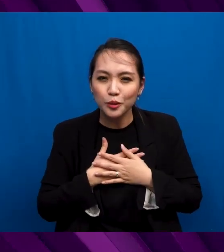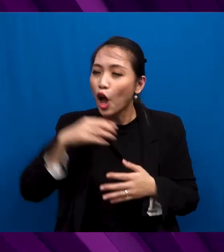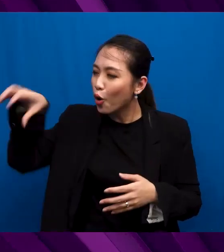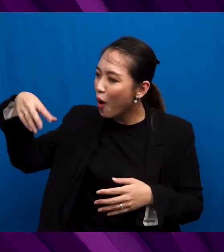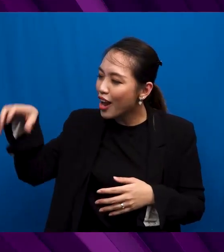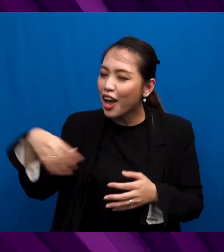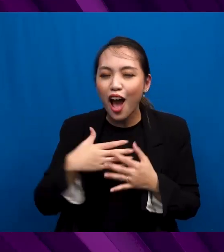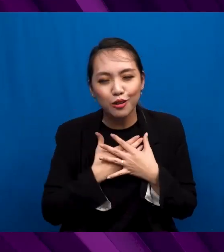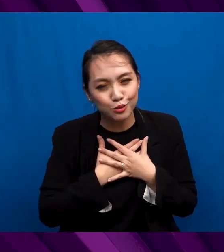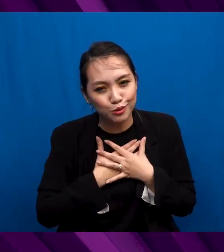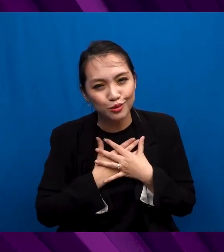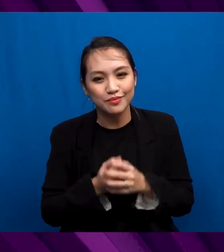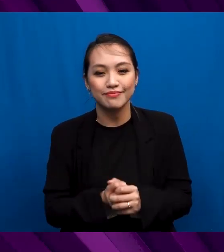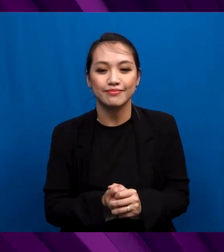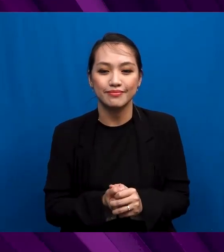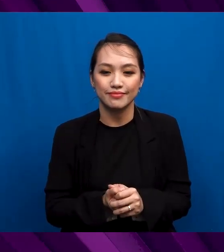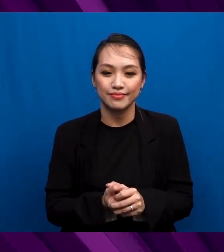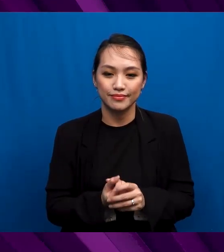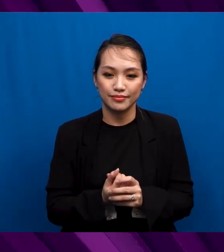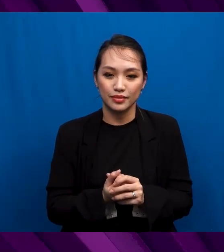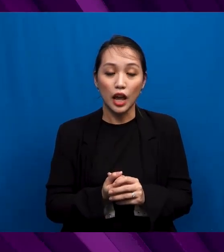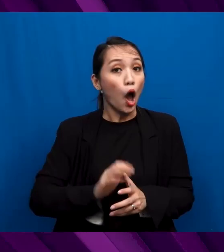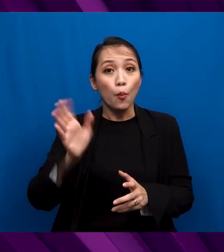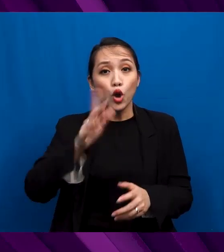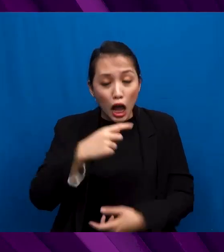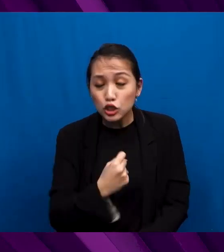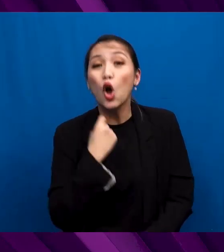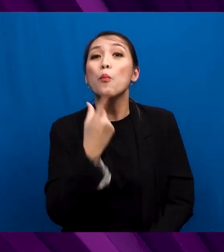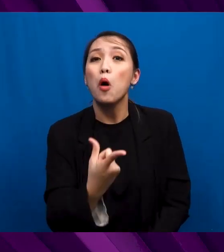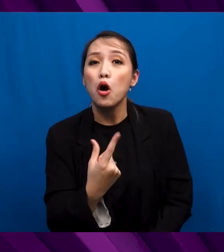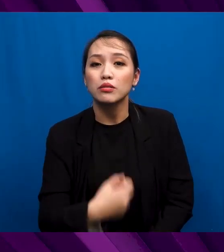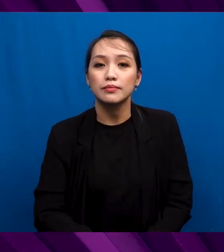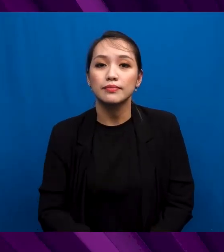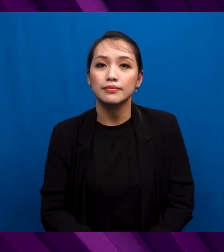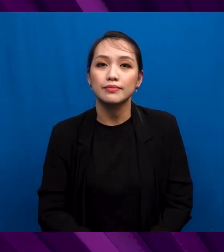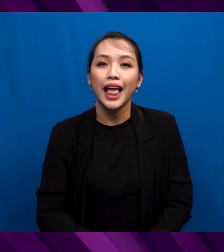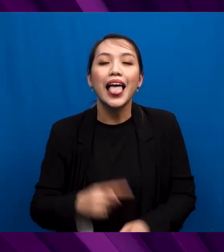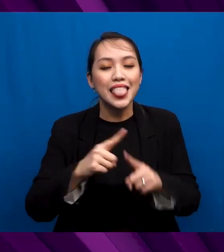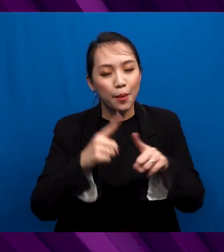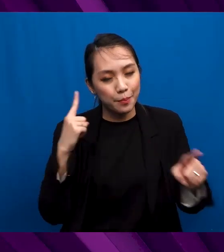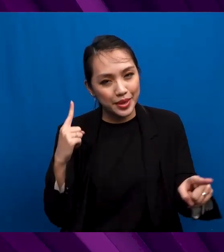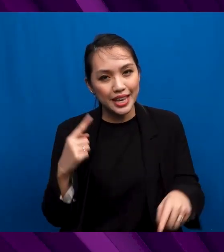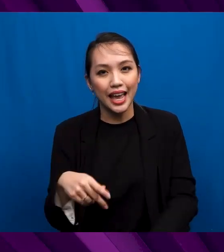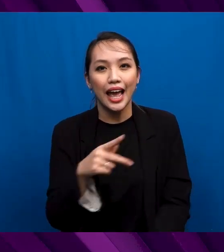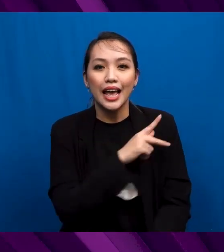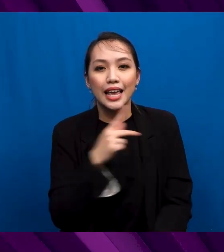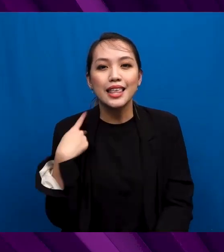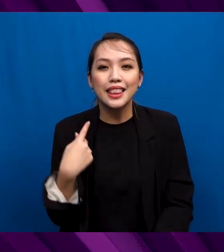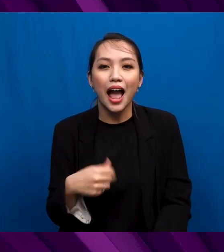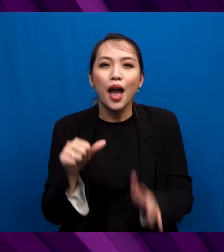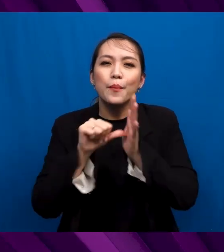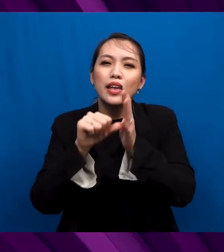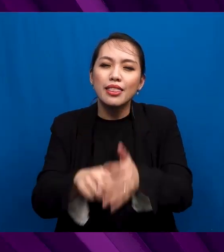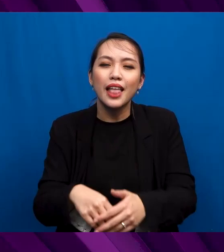mengatakan itu, lihat apa yang telah kulakukan, itu lain cerita. Karena kita menengadah dengan busung dada, kita itu menyombongkan diri. Tapi kalau kita ngomong